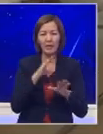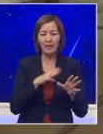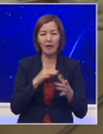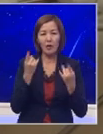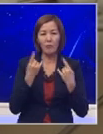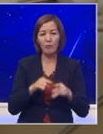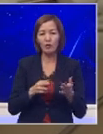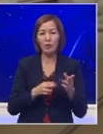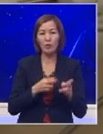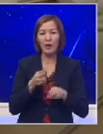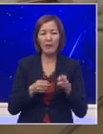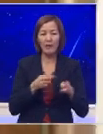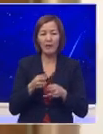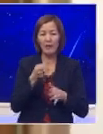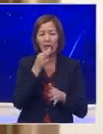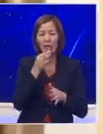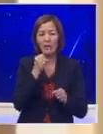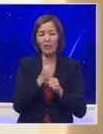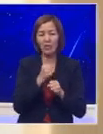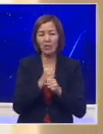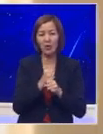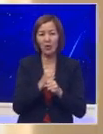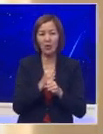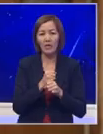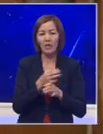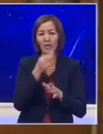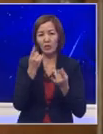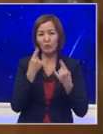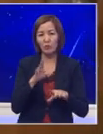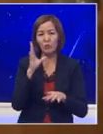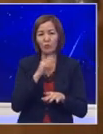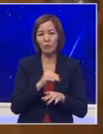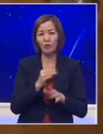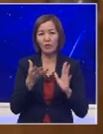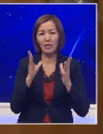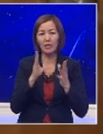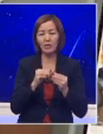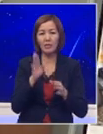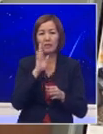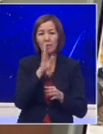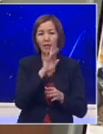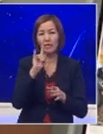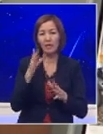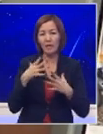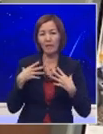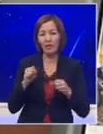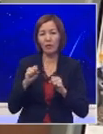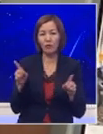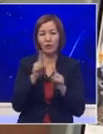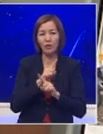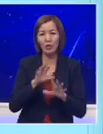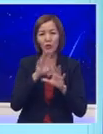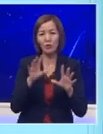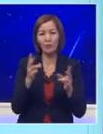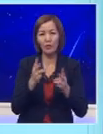босануымен кесірттілігін негізсіз мерзімнен бұрын жасау ерте босануға әкеп соғады. Нәтижесінде балалар мен ананың аман алып қалу үшін ерекше күтім